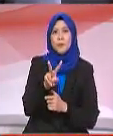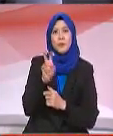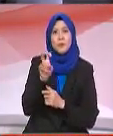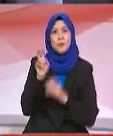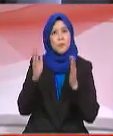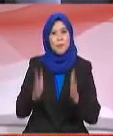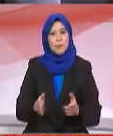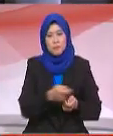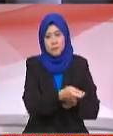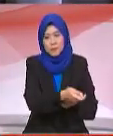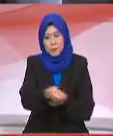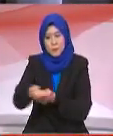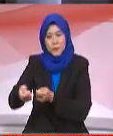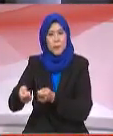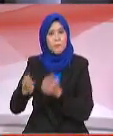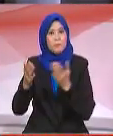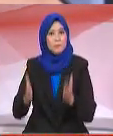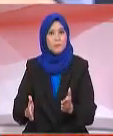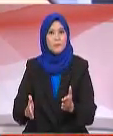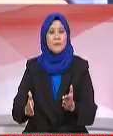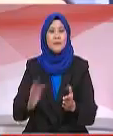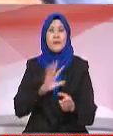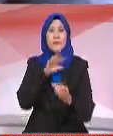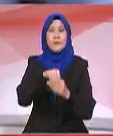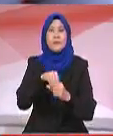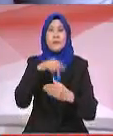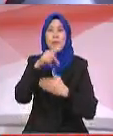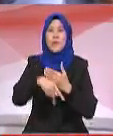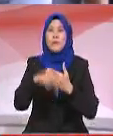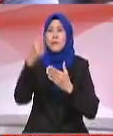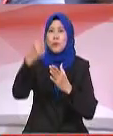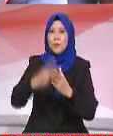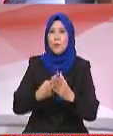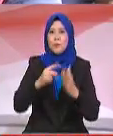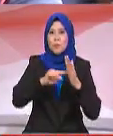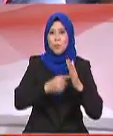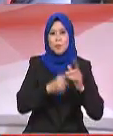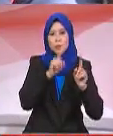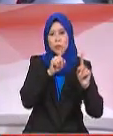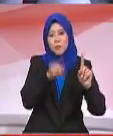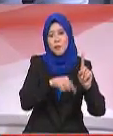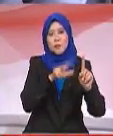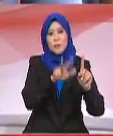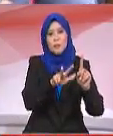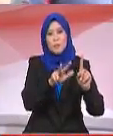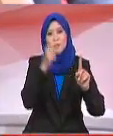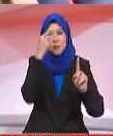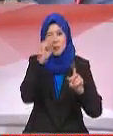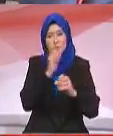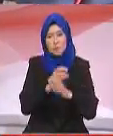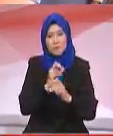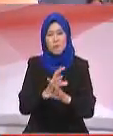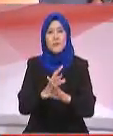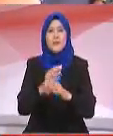anggota bomba Zon 6 Miri menyertai program tersebut selama 2 bulan bermula 1 Mac ini dalam